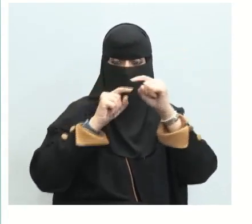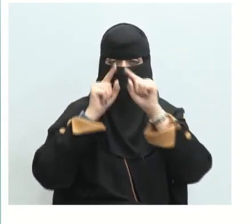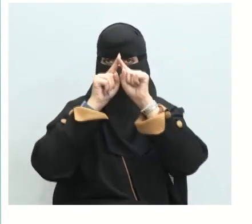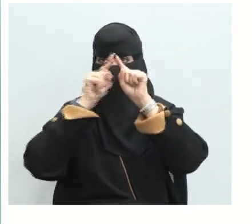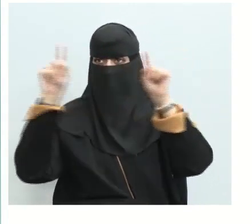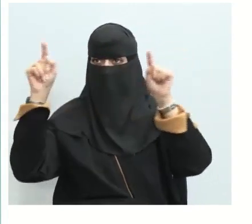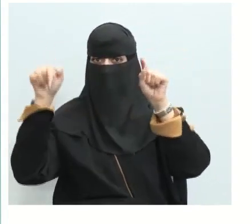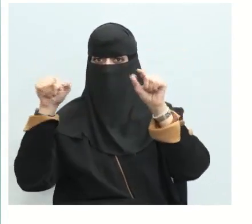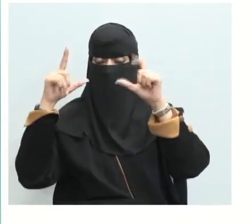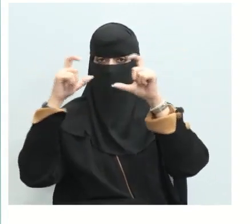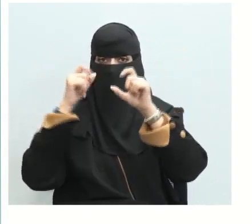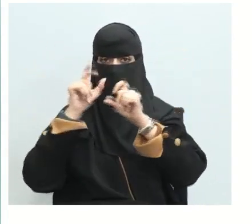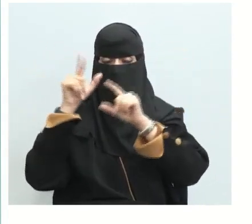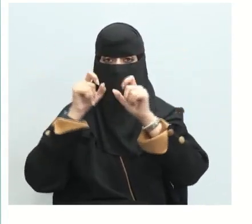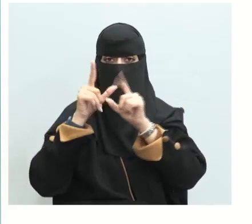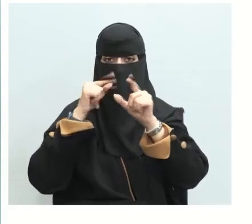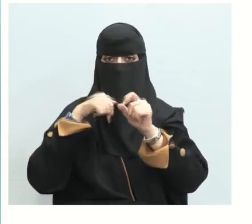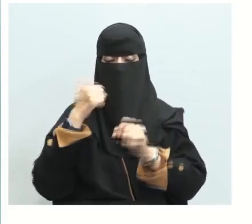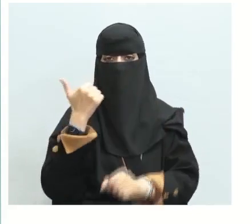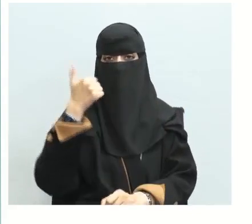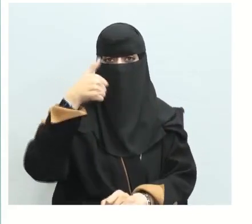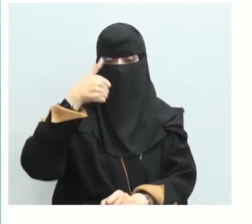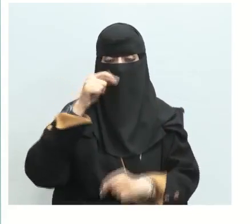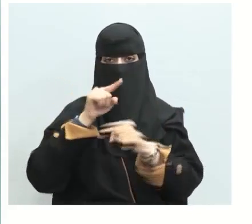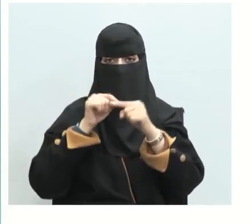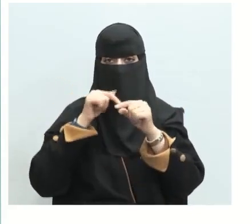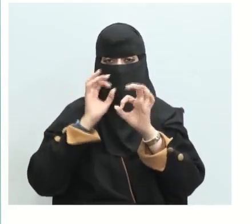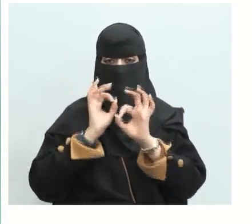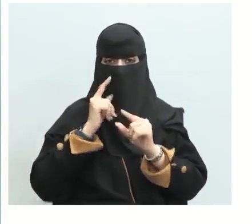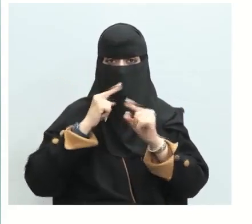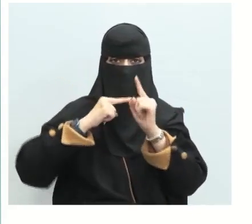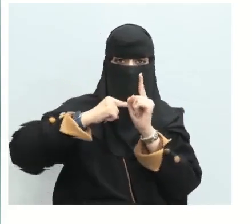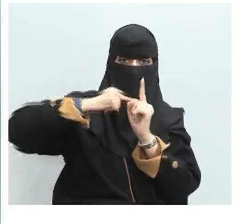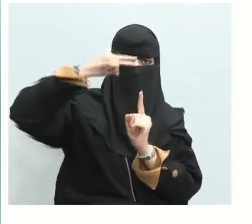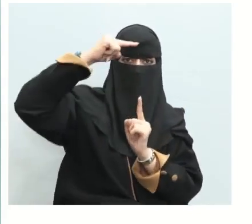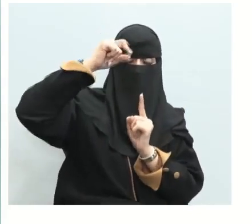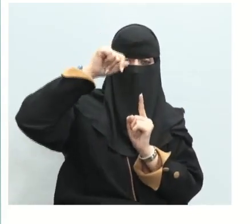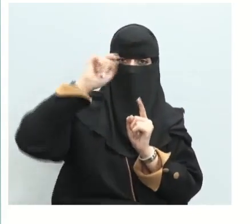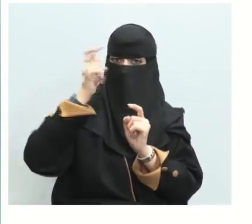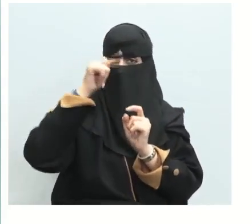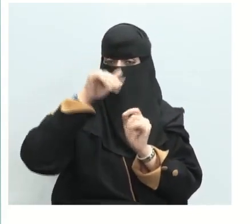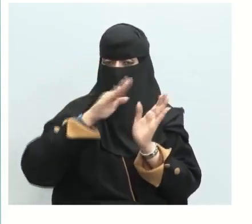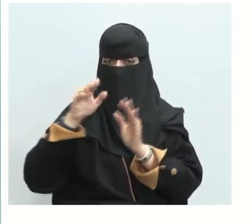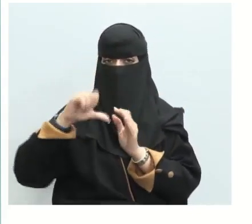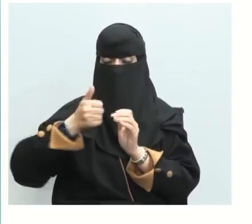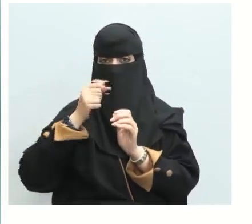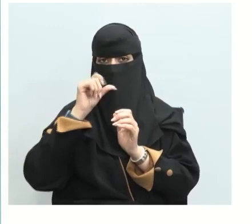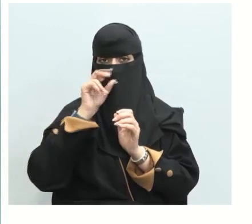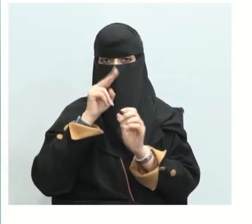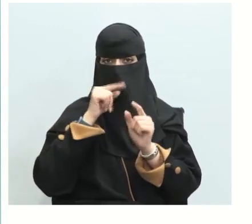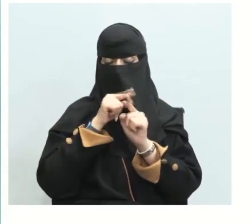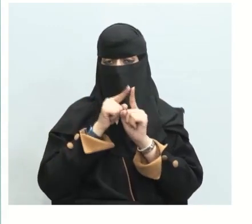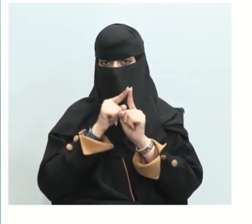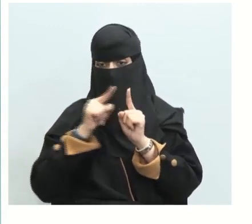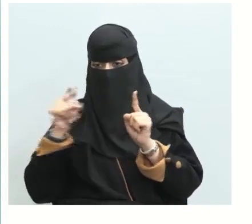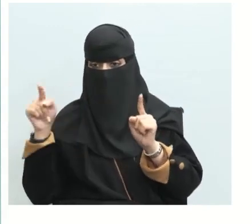عرض صورة الصفحة الإلكترونية إلى 60% وضبط ارتفاع تلقائيا أوتو عندما يكون